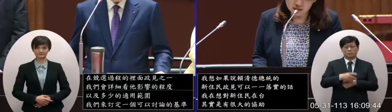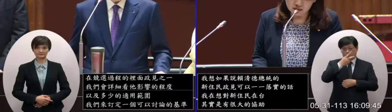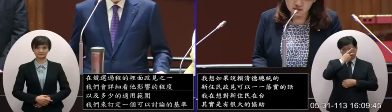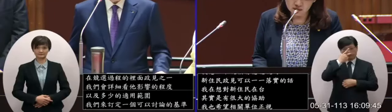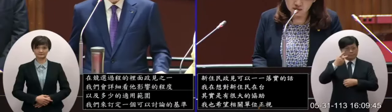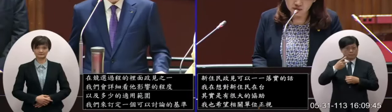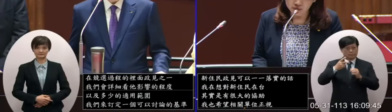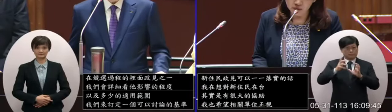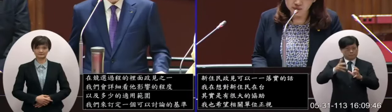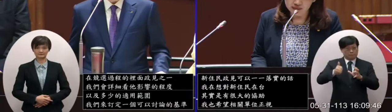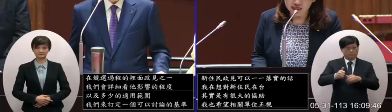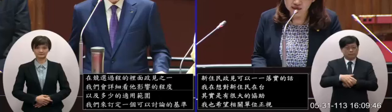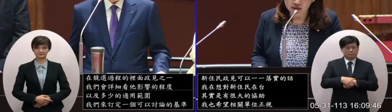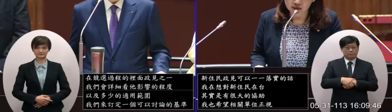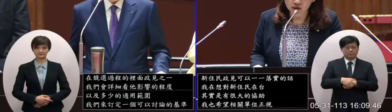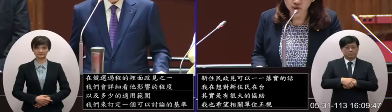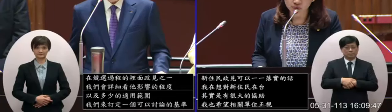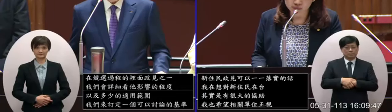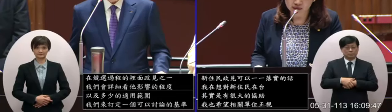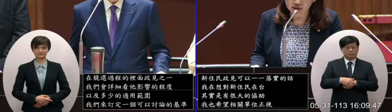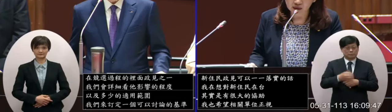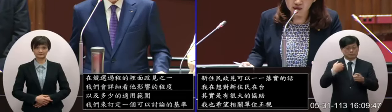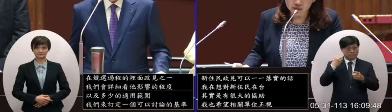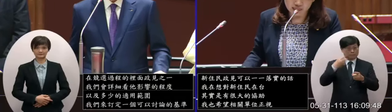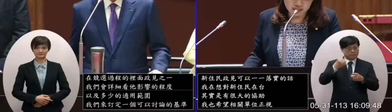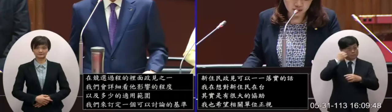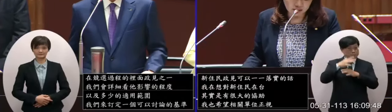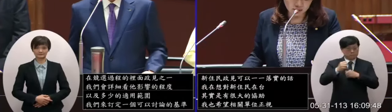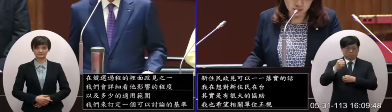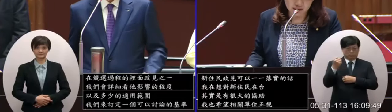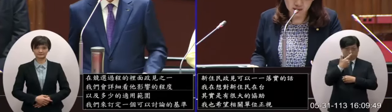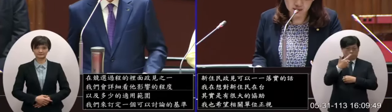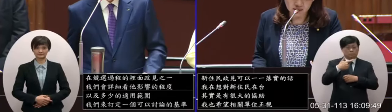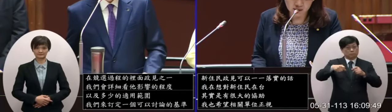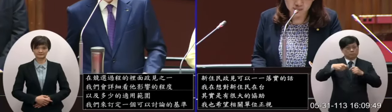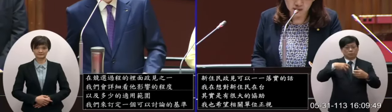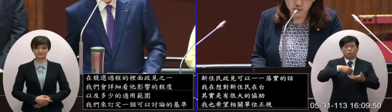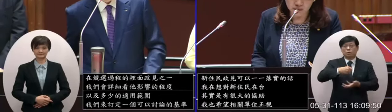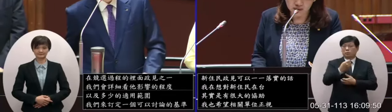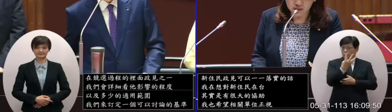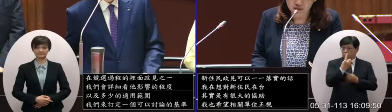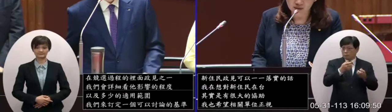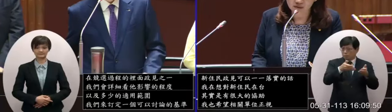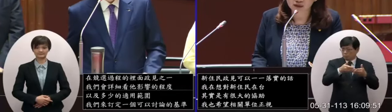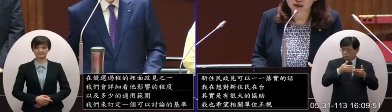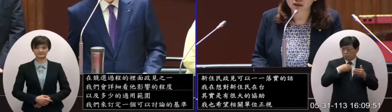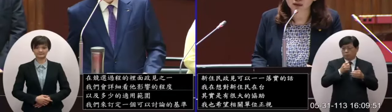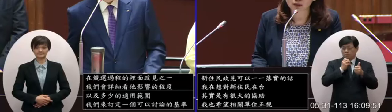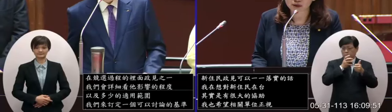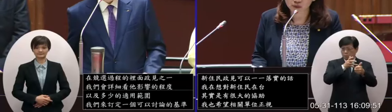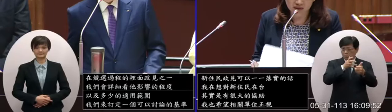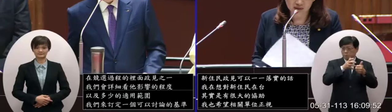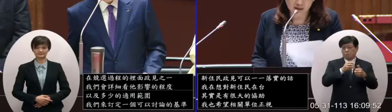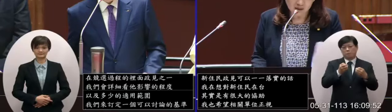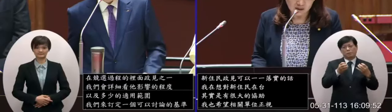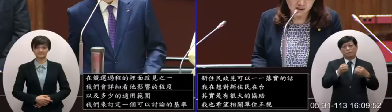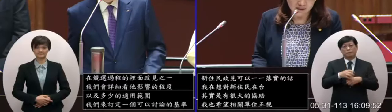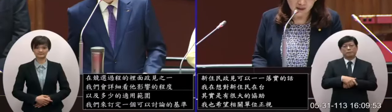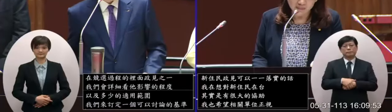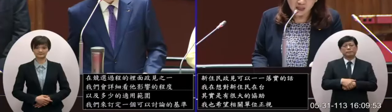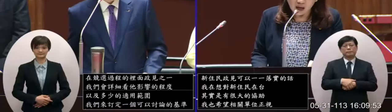德总统他的新住民的六大政见，我提了四个比较重要的这个政见来跟各位做这